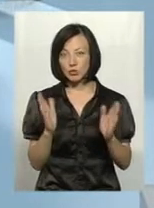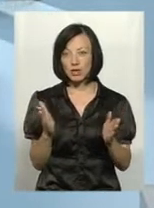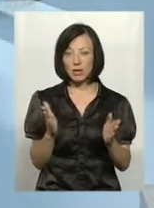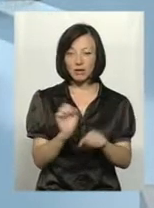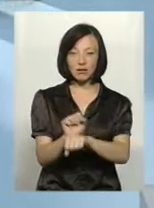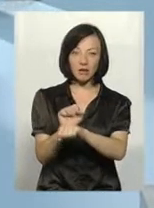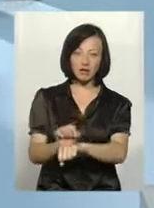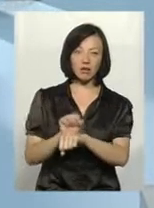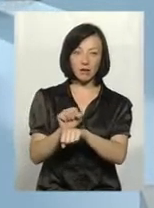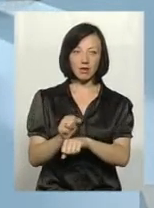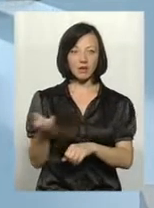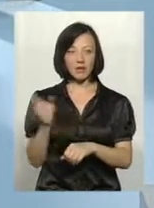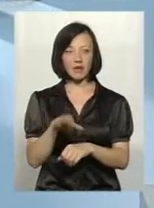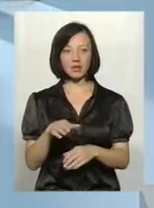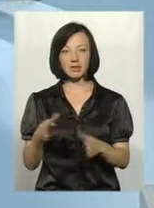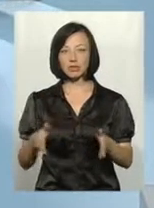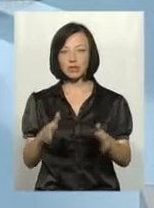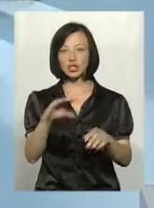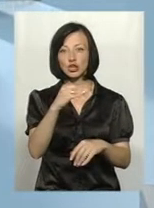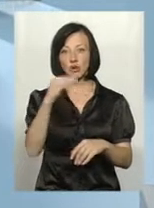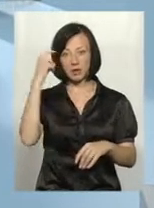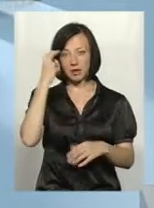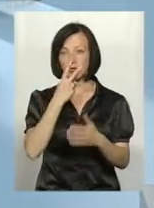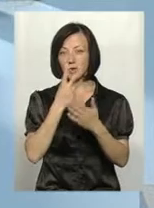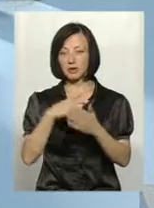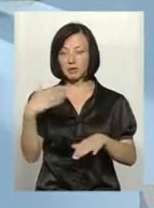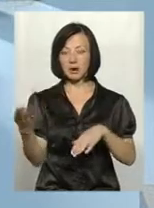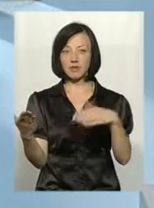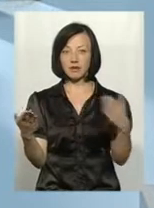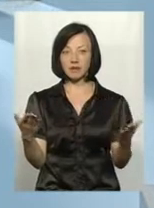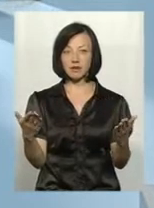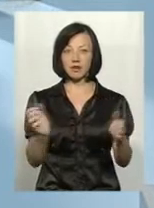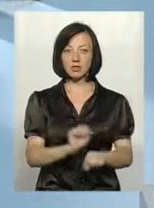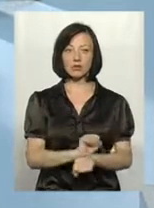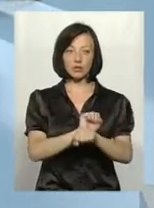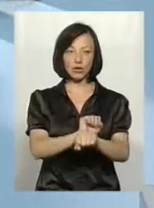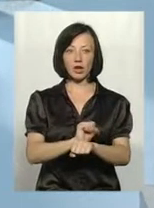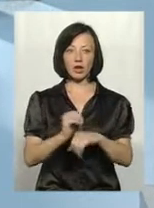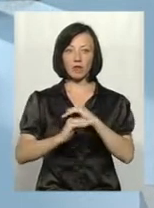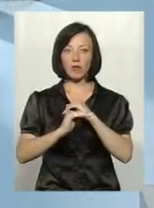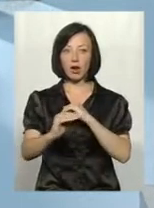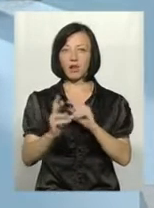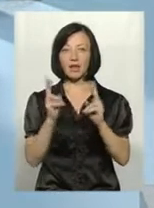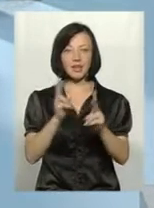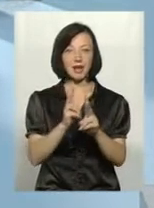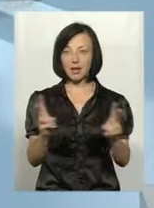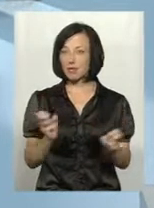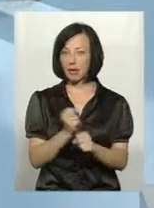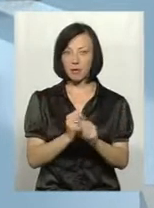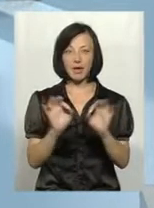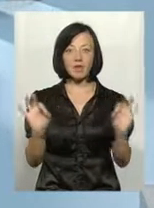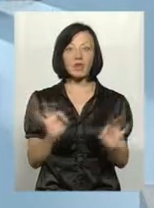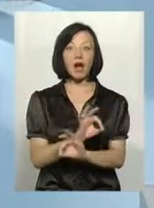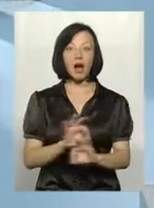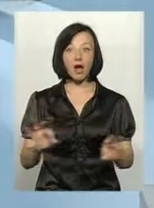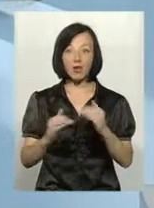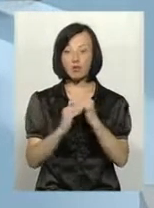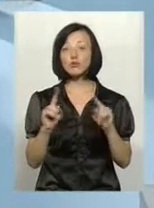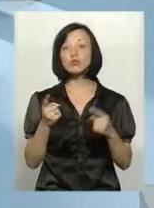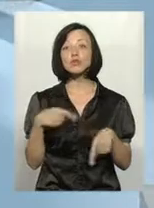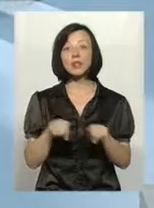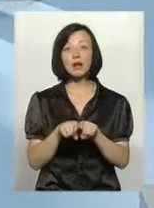морозитись. Давайте вийдемо на трасу Житомир-Київ і подивимося справа і зліва. Стоять поля, абсолютно ніким не обробляються, ідеальні поля. А чому так